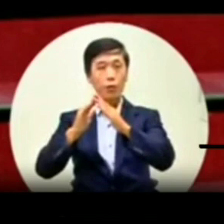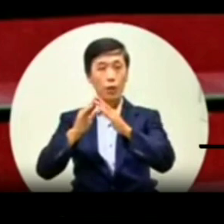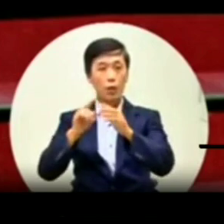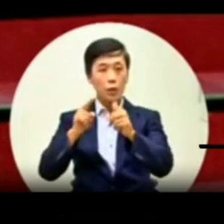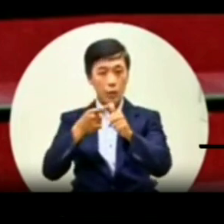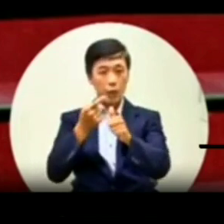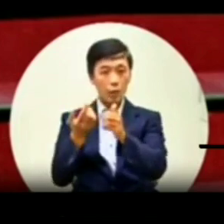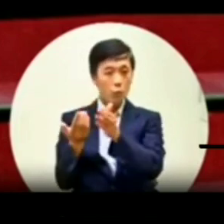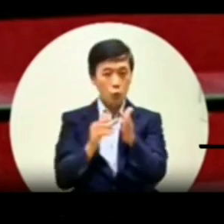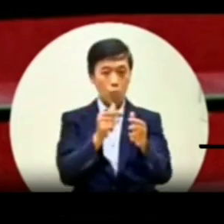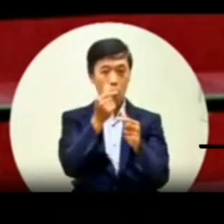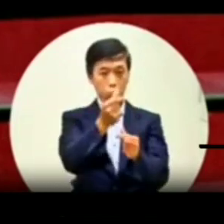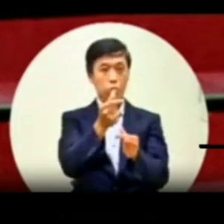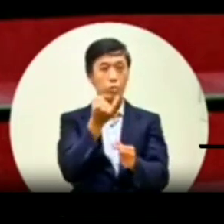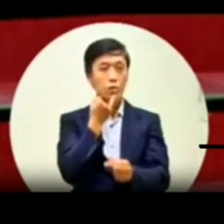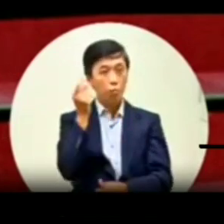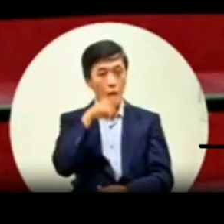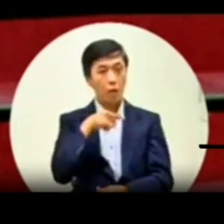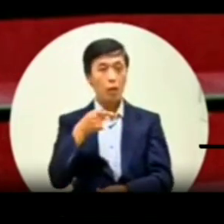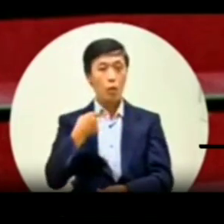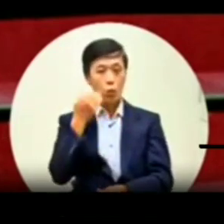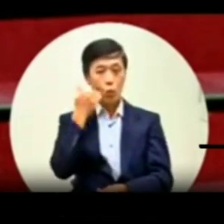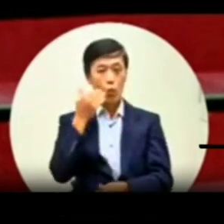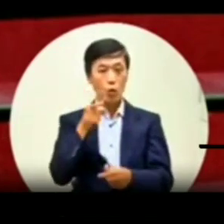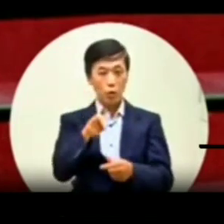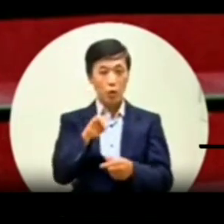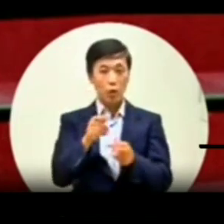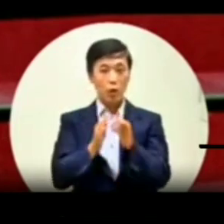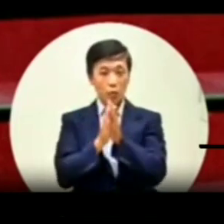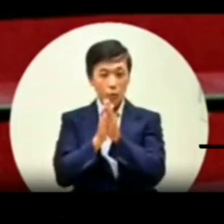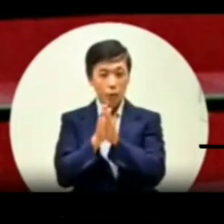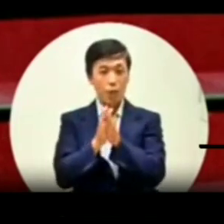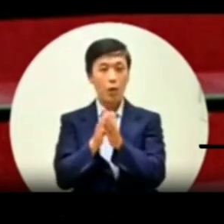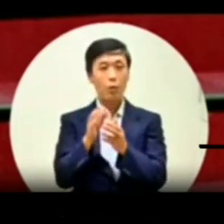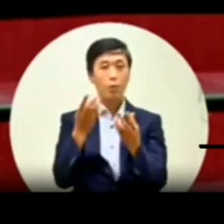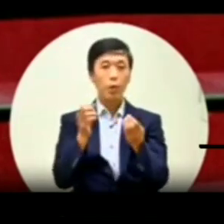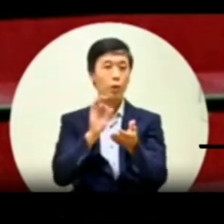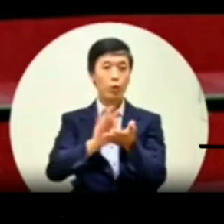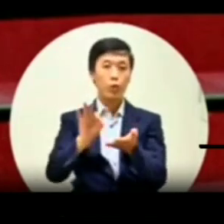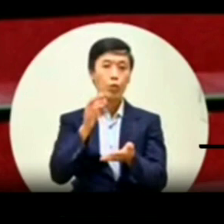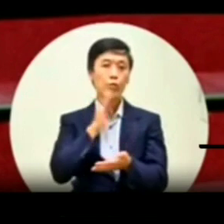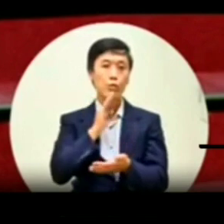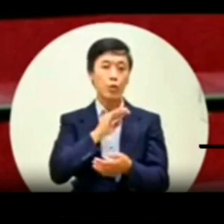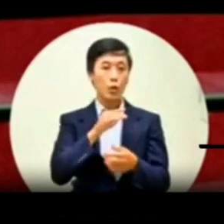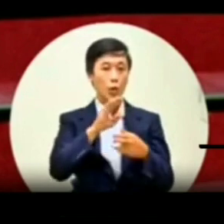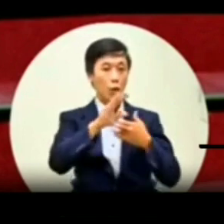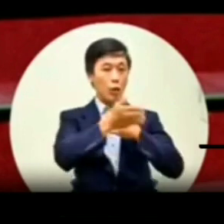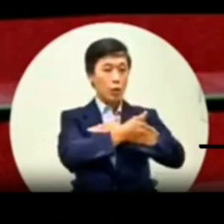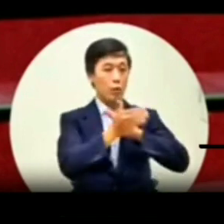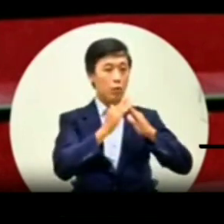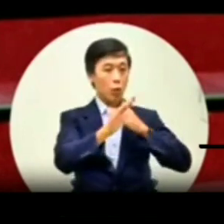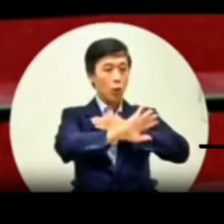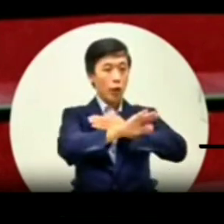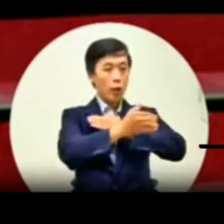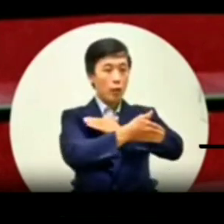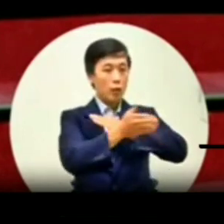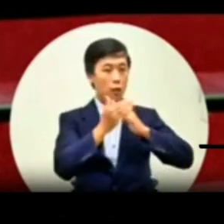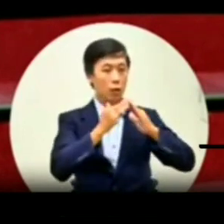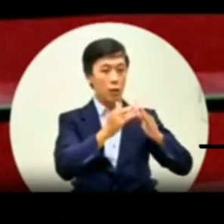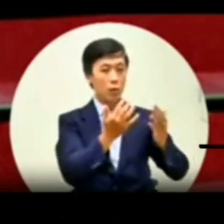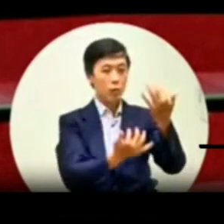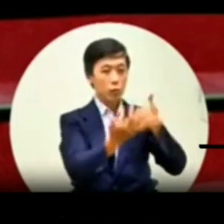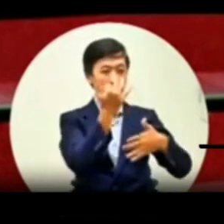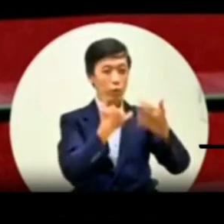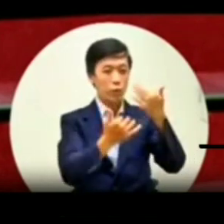好？如果我们这样拜托也没有用，外县市涌进了一堆人，那我们该怎么样